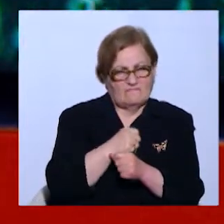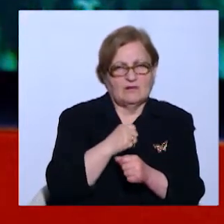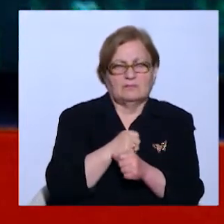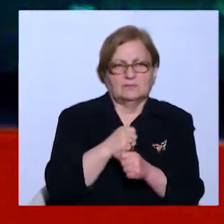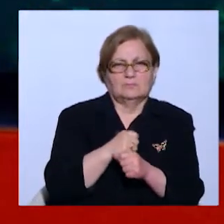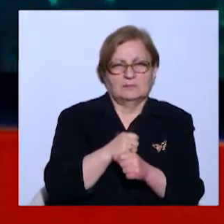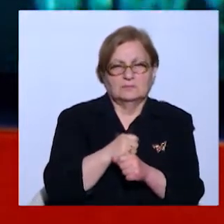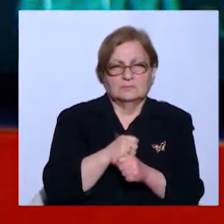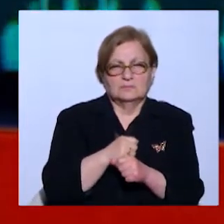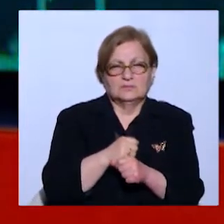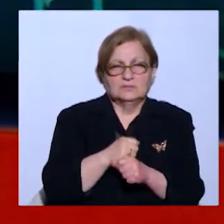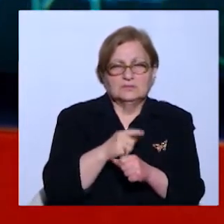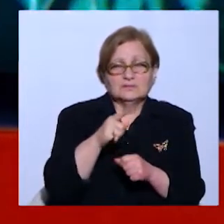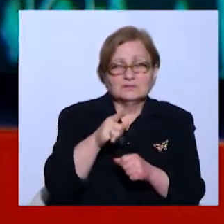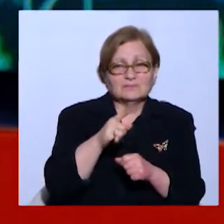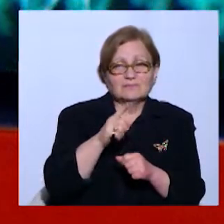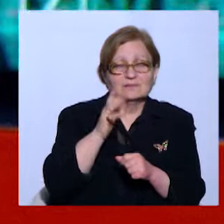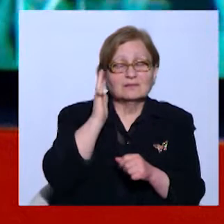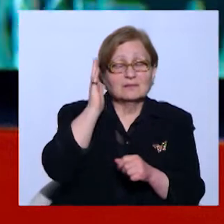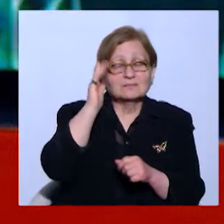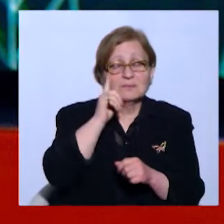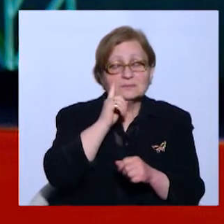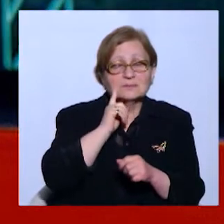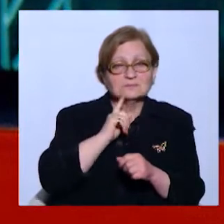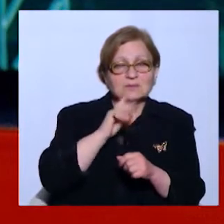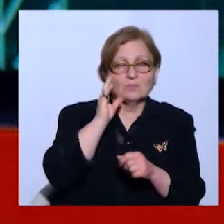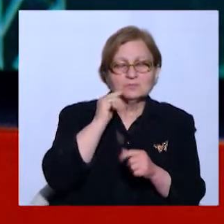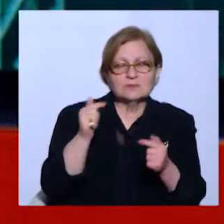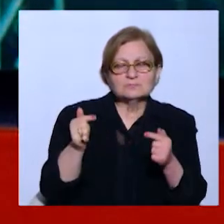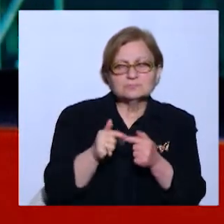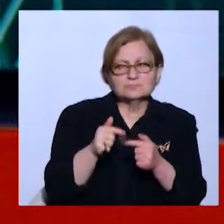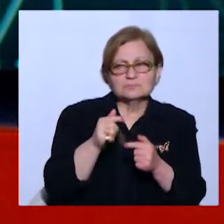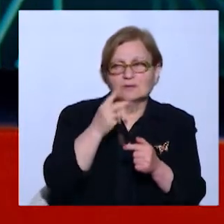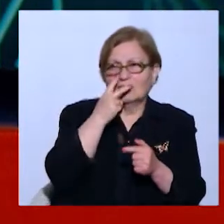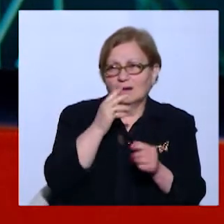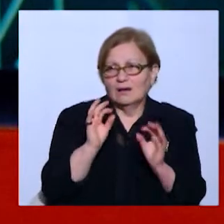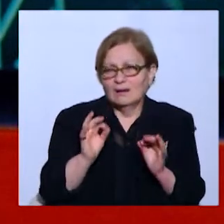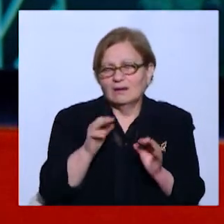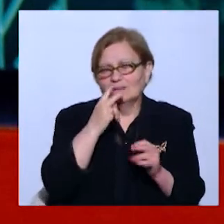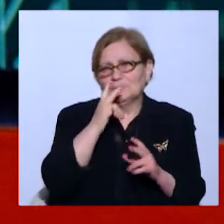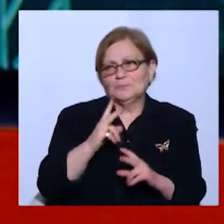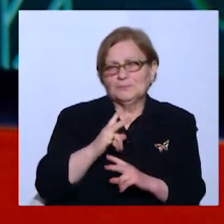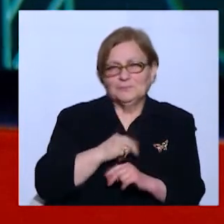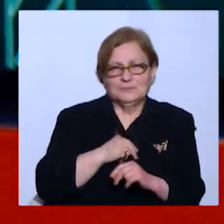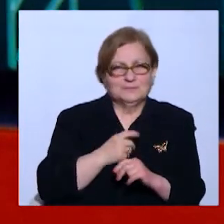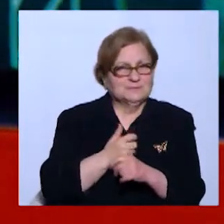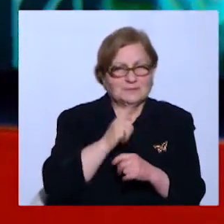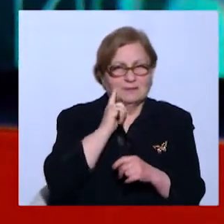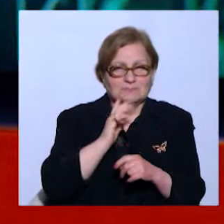ნუ მოწყდებით იმ სასიამოვნო გზნობას, როცა მიიღებ პასუხს და ხარ ბედნიერი. აქვე პასუხთან დაკავშირებით რა მინდა გითხრათ,